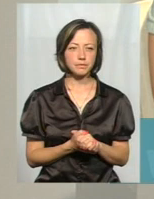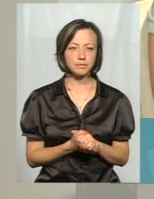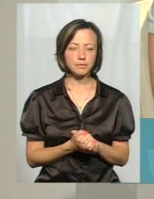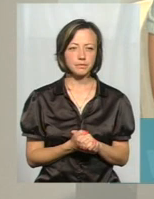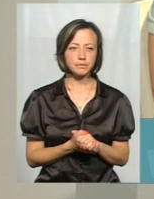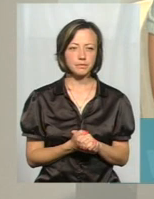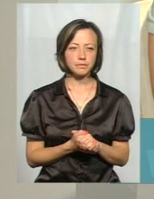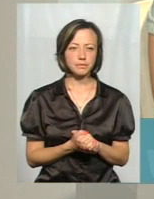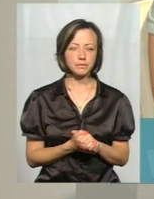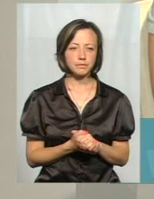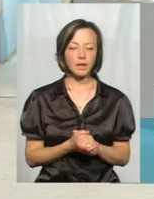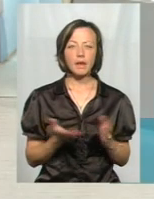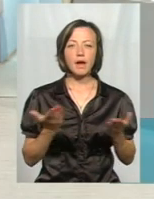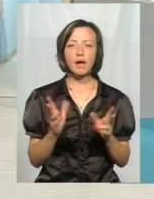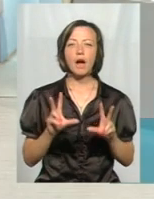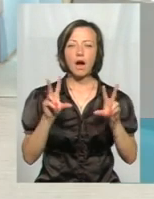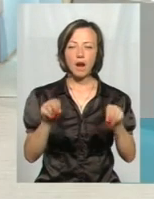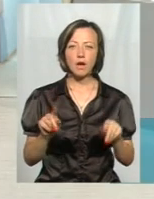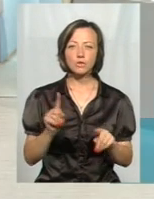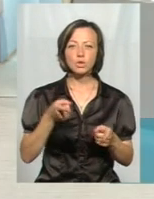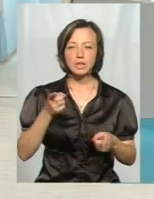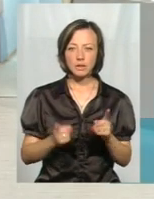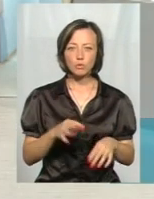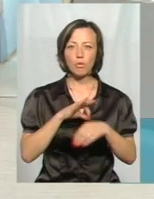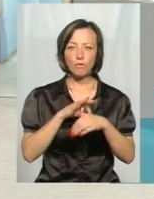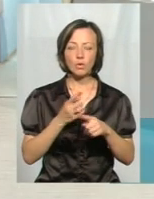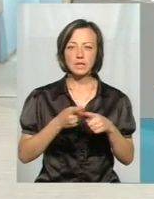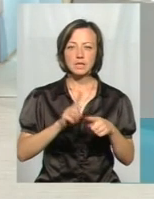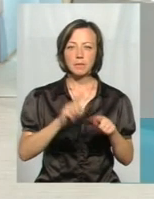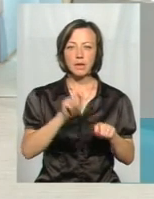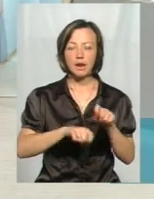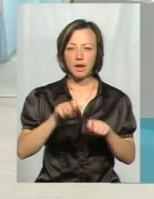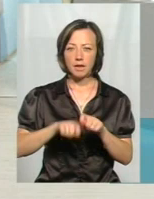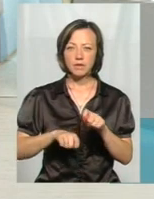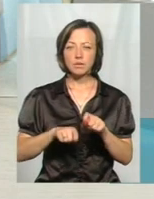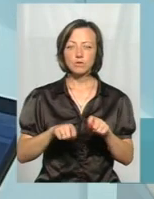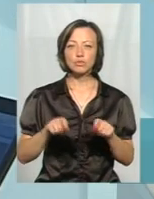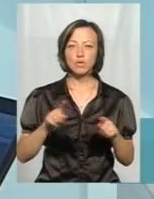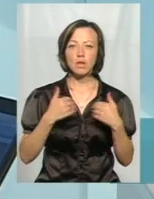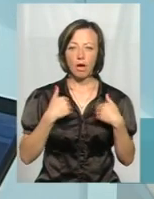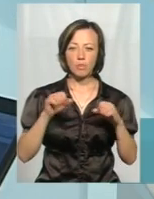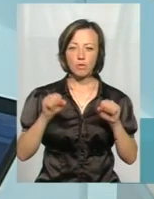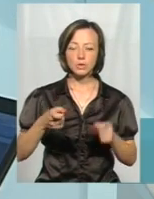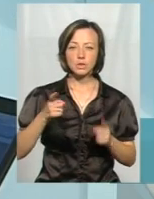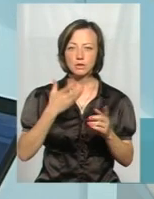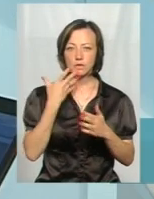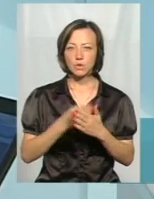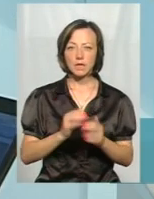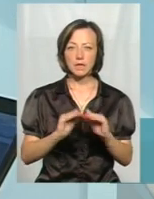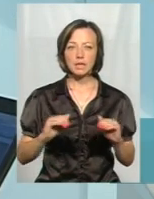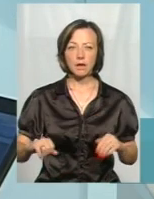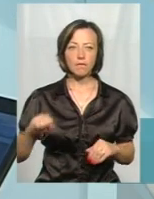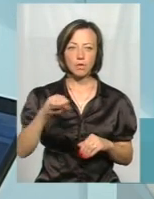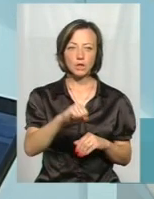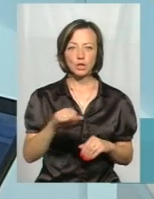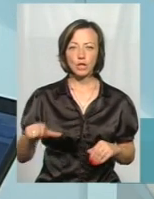У мене питання. Які гарантії, що дійсно проводилися ці перевірки? Що я можу дійсно своїх дітей водити